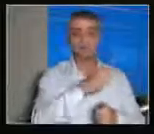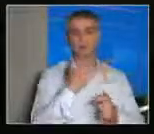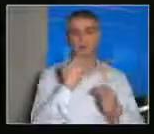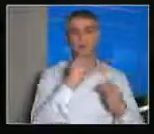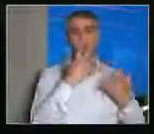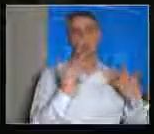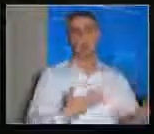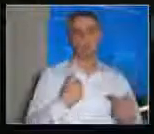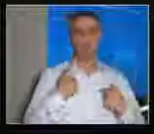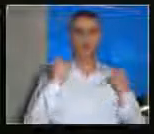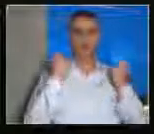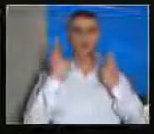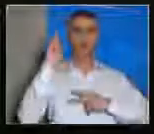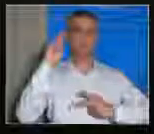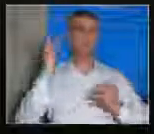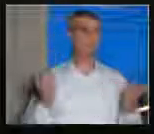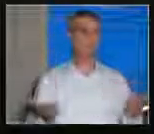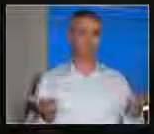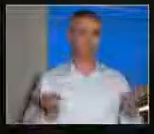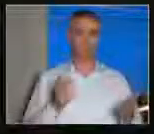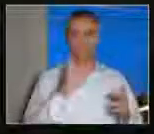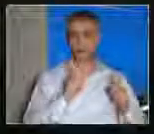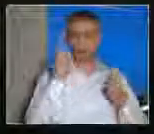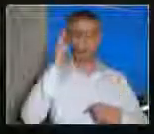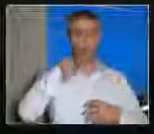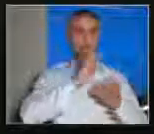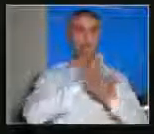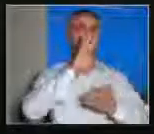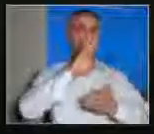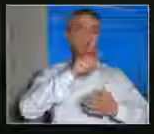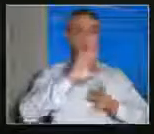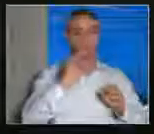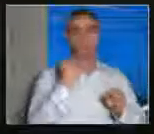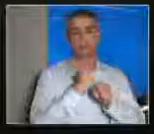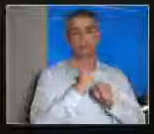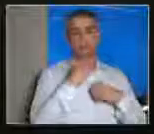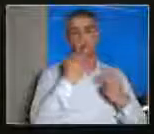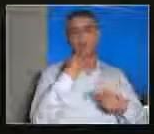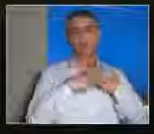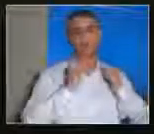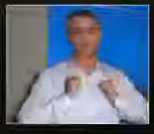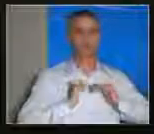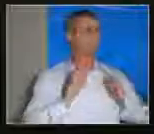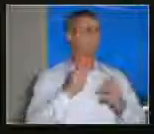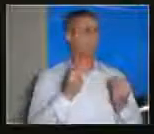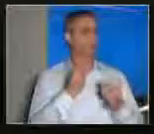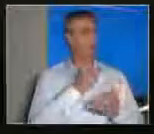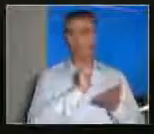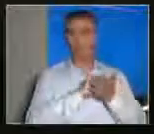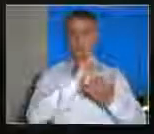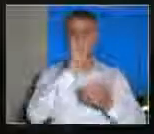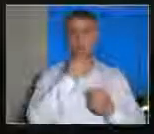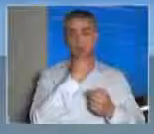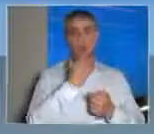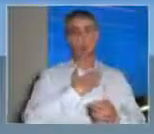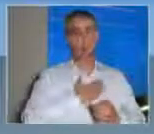יותר חלשים ואנחנו יותר חזקים. זה גם מה שקרה ב-2014, וזה מה שנתן כמה שנים. אבל יש גם משהו מדיני? למשל, יש כותרת במעריב